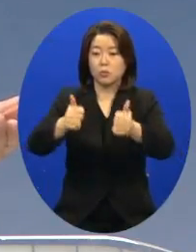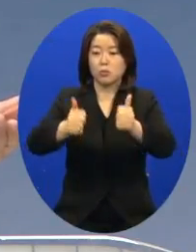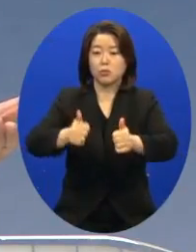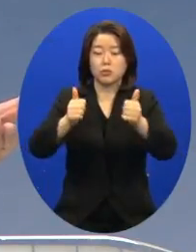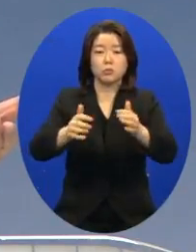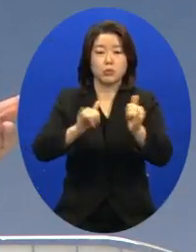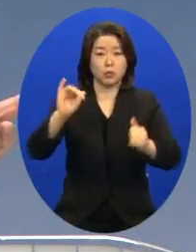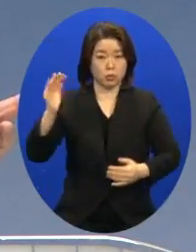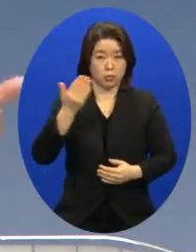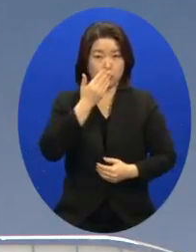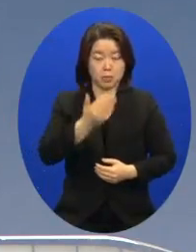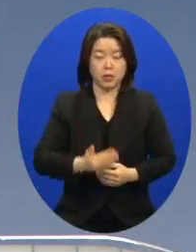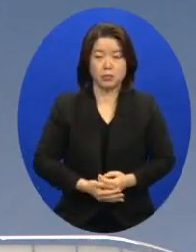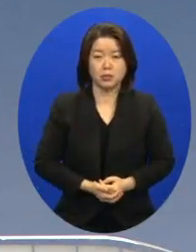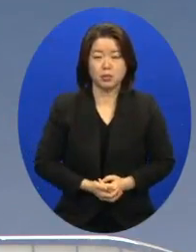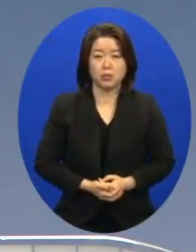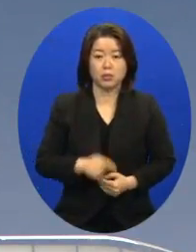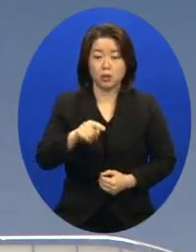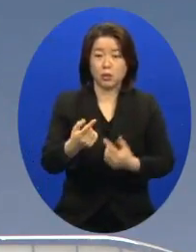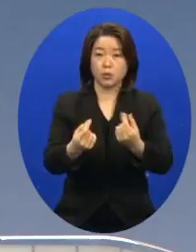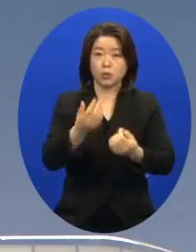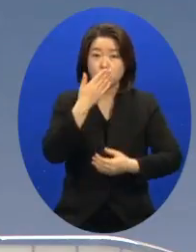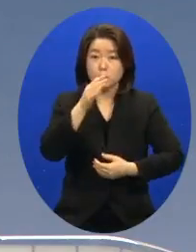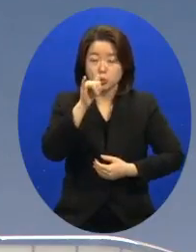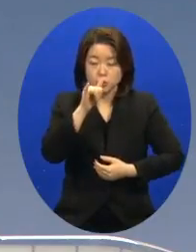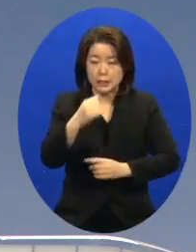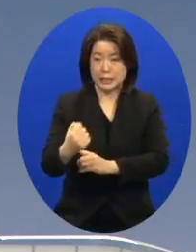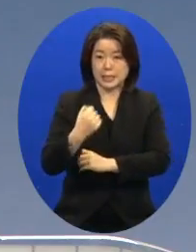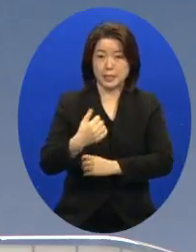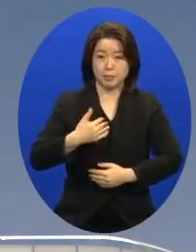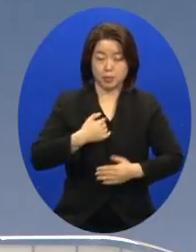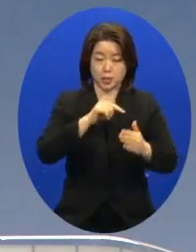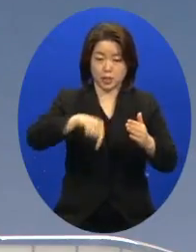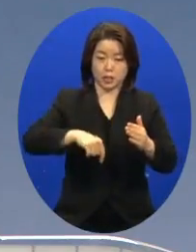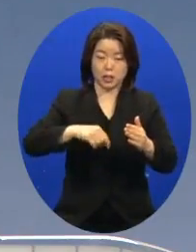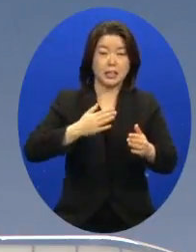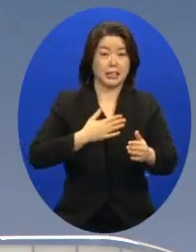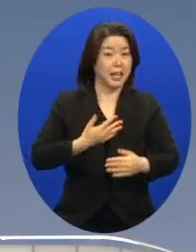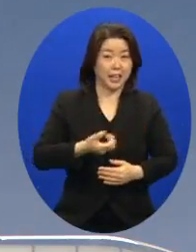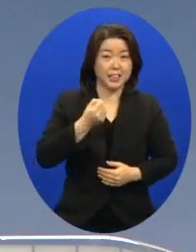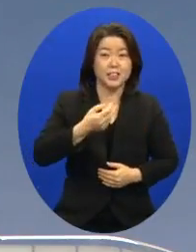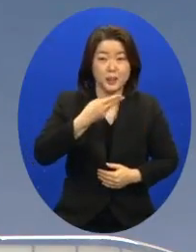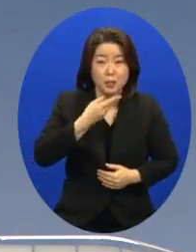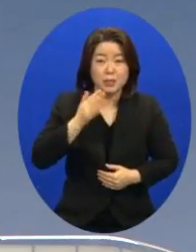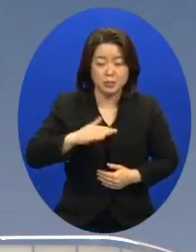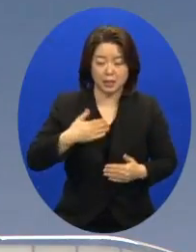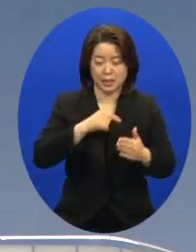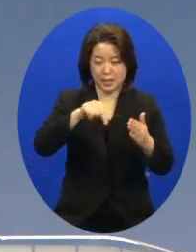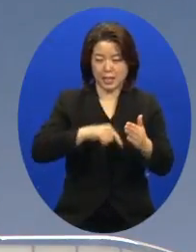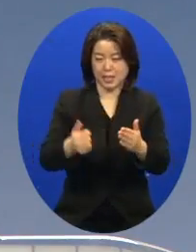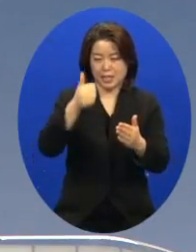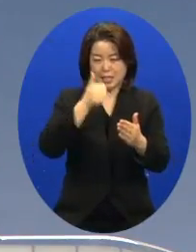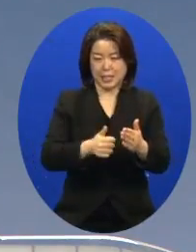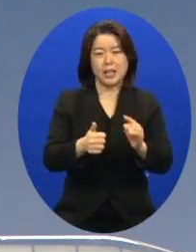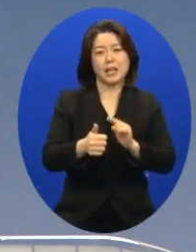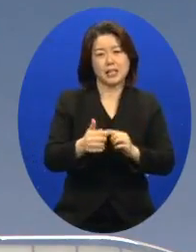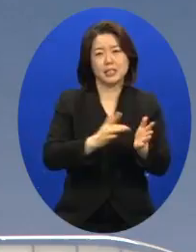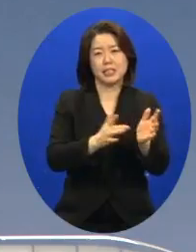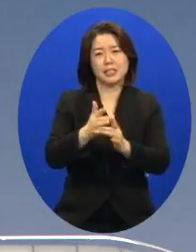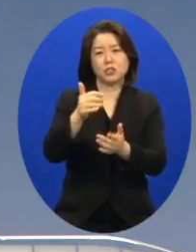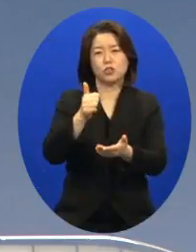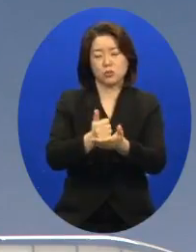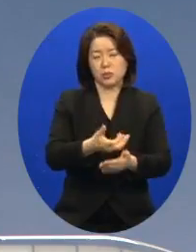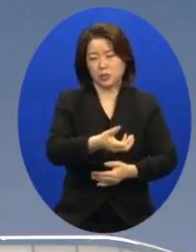자가 되는 거죠 그럴 수 있는 힘이 우리 자신의 는 없지 말 우리 안에 계신 예수 그리스도에게 있는